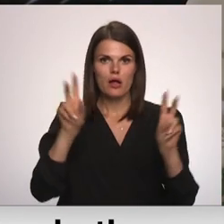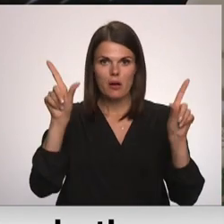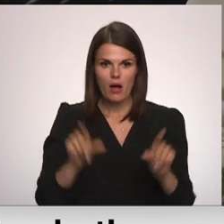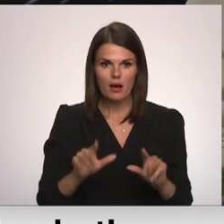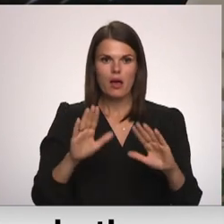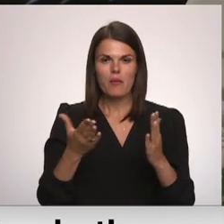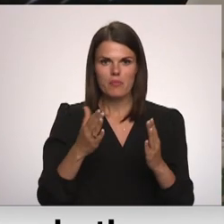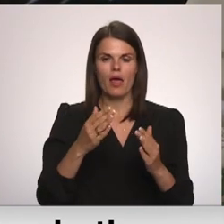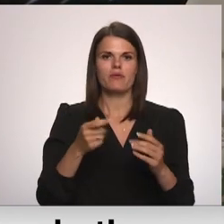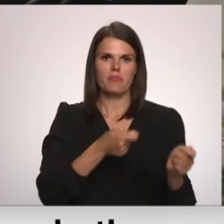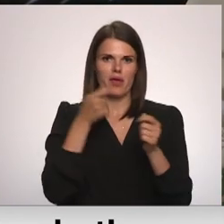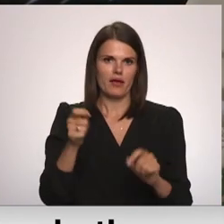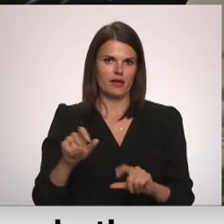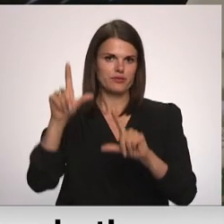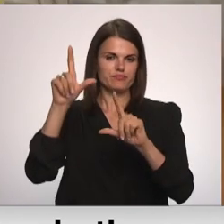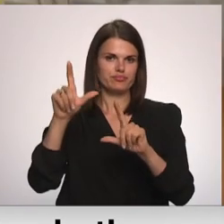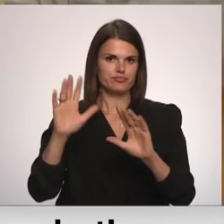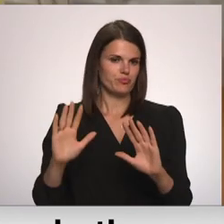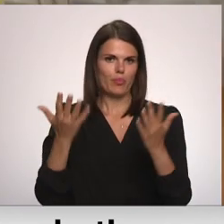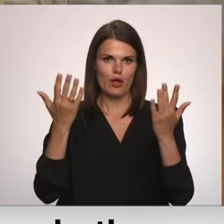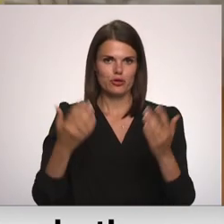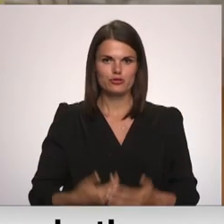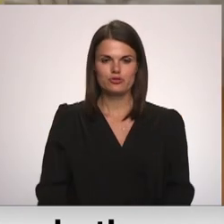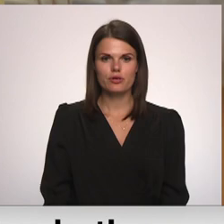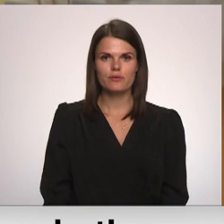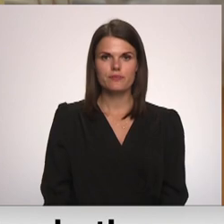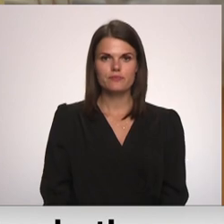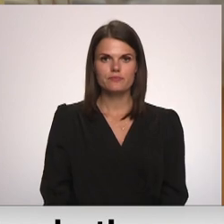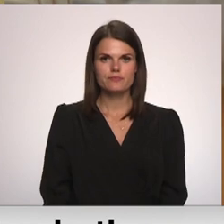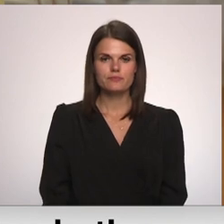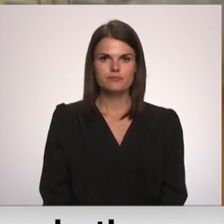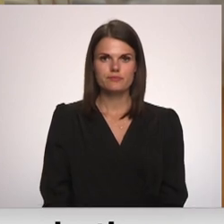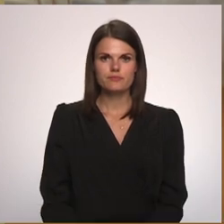palielinātas piegādes izmaksas. Dāvids Frenfelds, Olafs Peršovics, Latvijas televīzija.